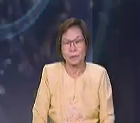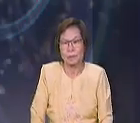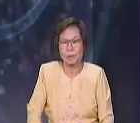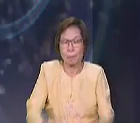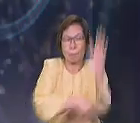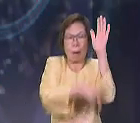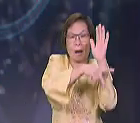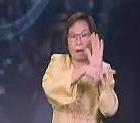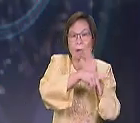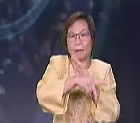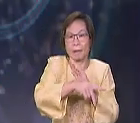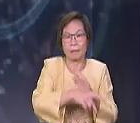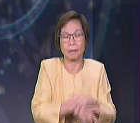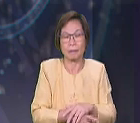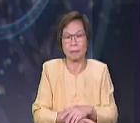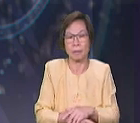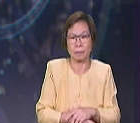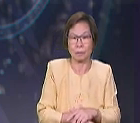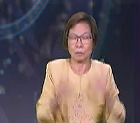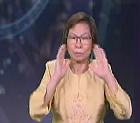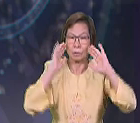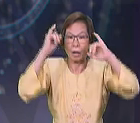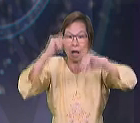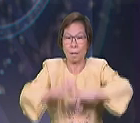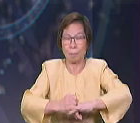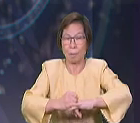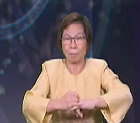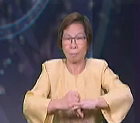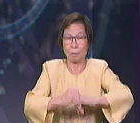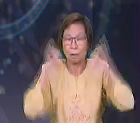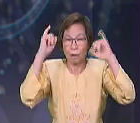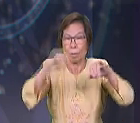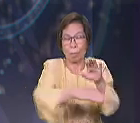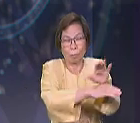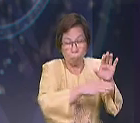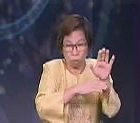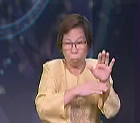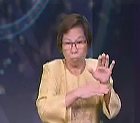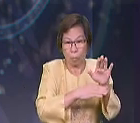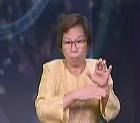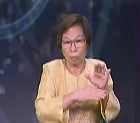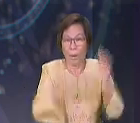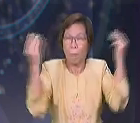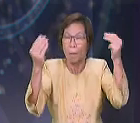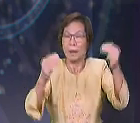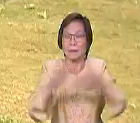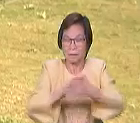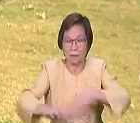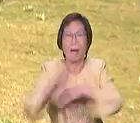Parlimen Hulu Terengganu turut melaksanakan ibadah korban dengan melaksanakan SOP ketat seperti yang digariskan Majlis Keselamatan